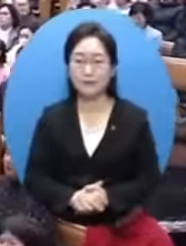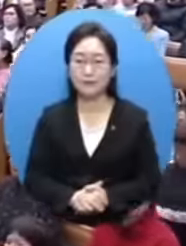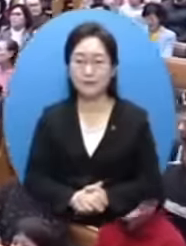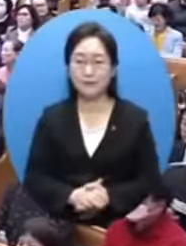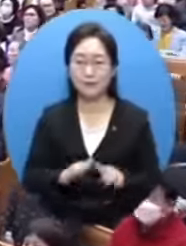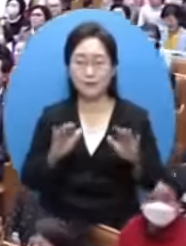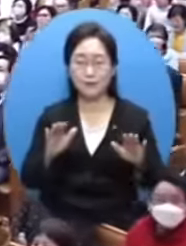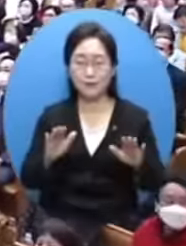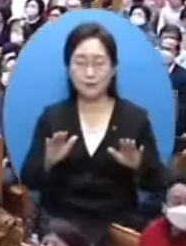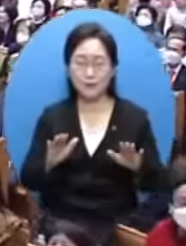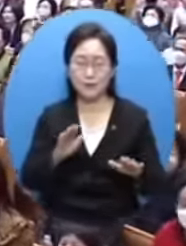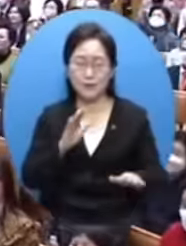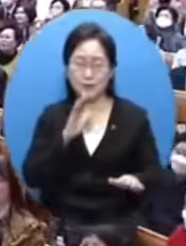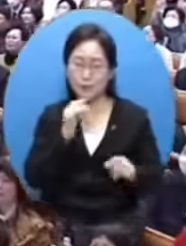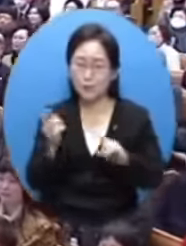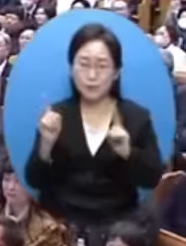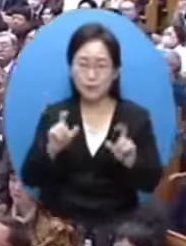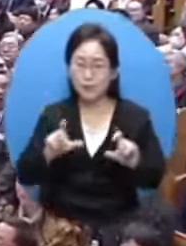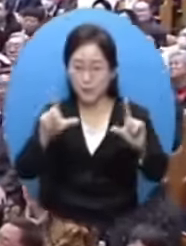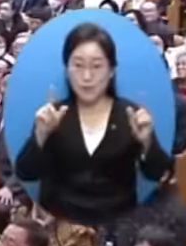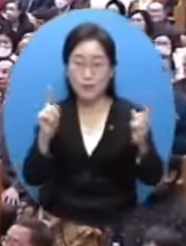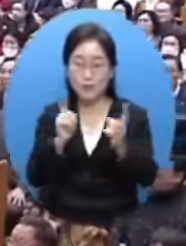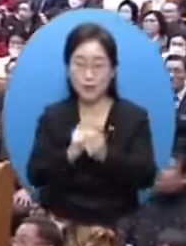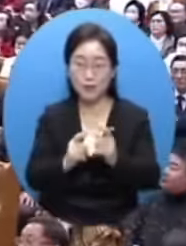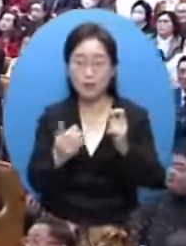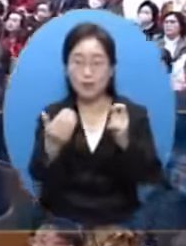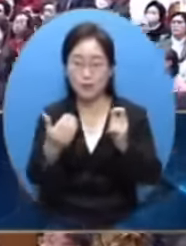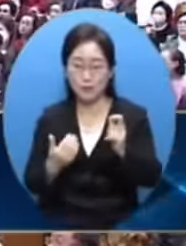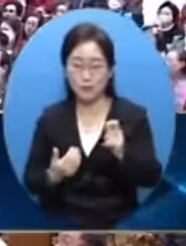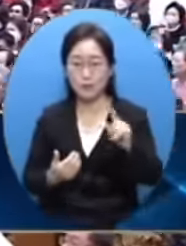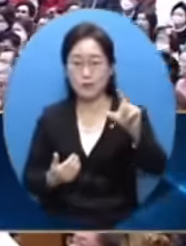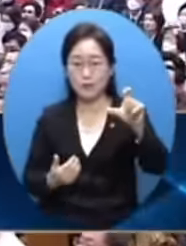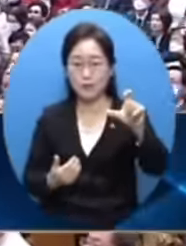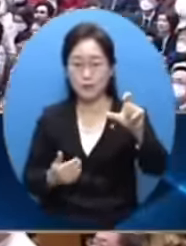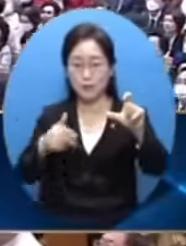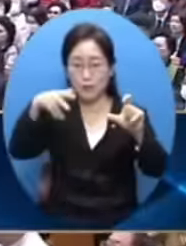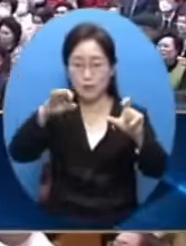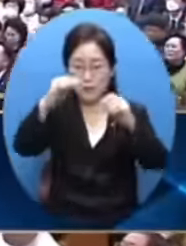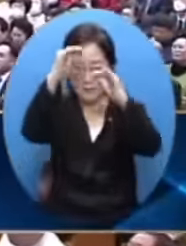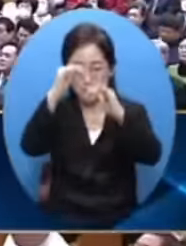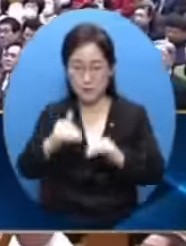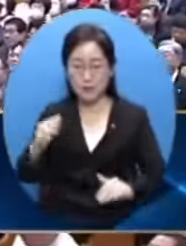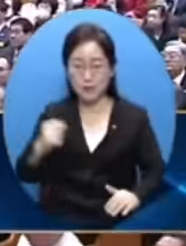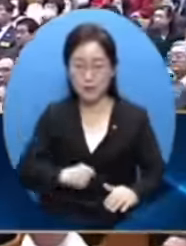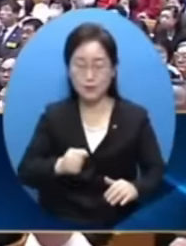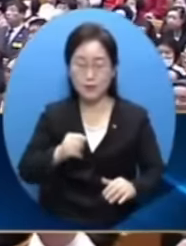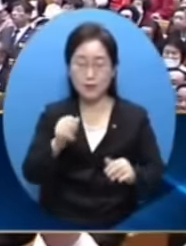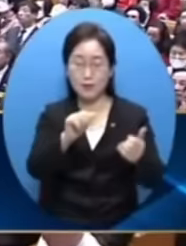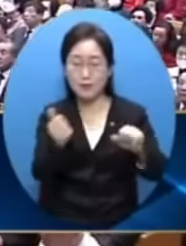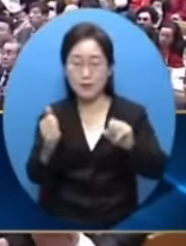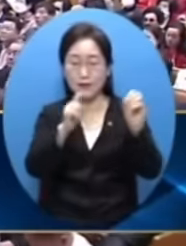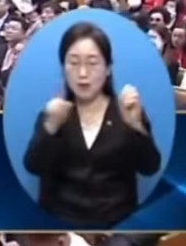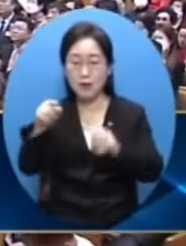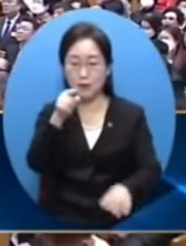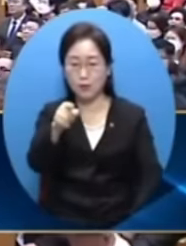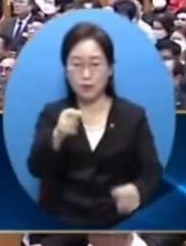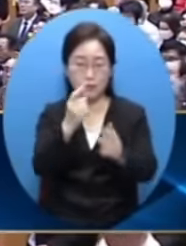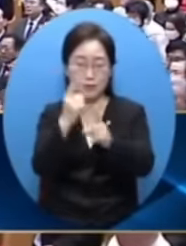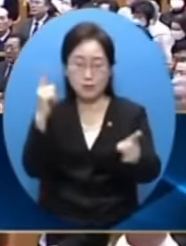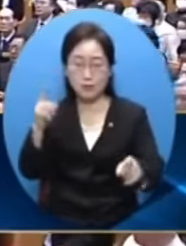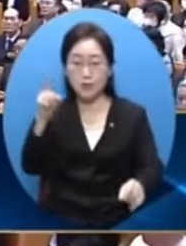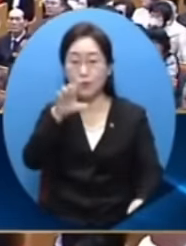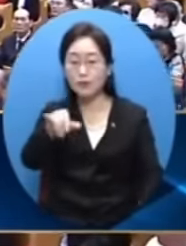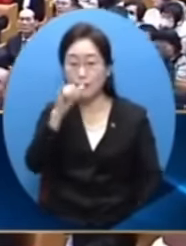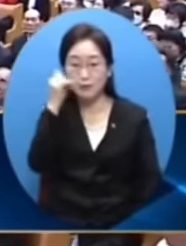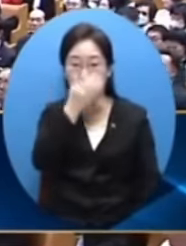뜻깊은 부활절을 맞이해서 고린도전서 15장을 본문으로 해서 사망아 너의 승리가 어디 있느냐, 이 같은